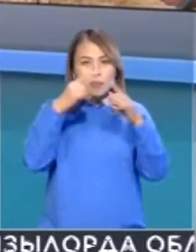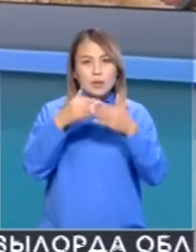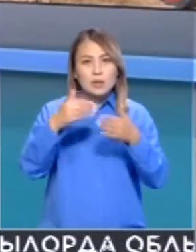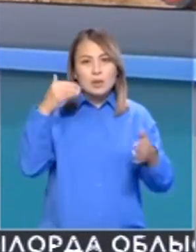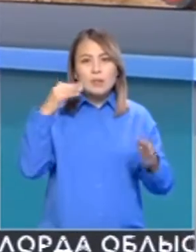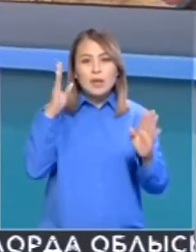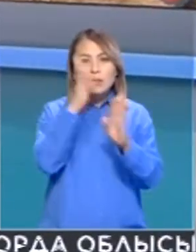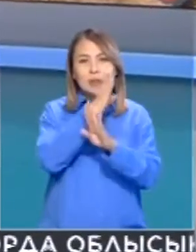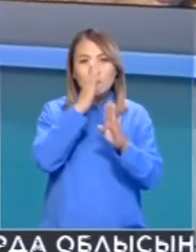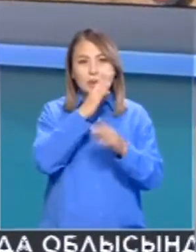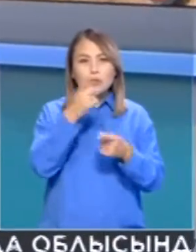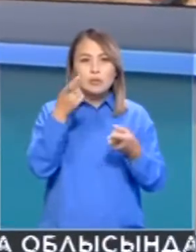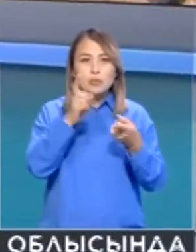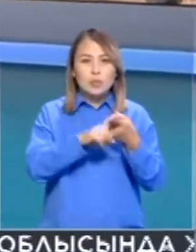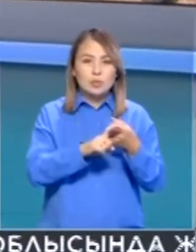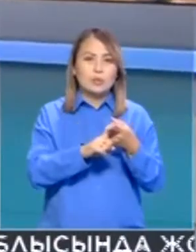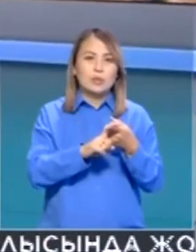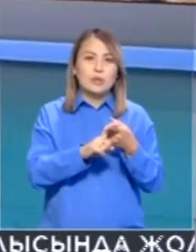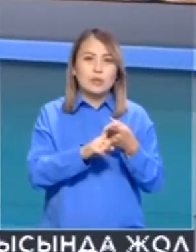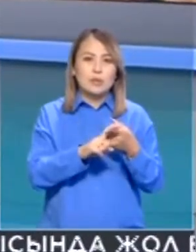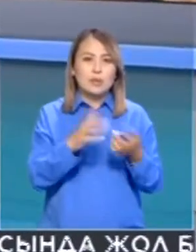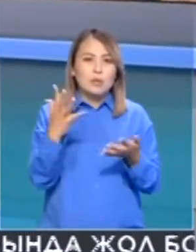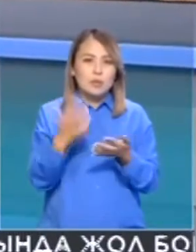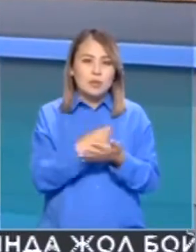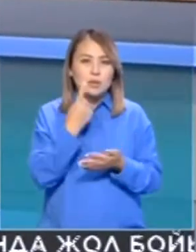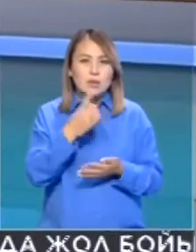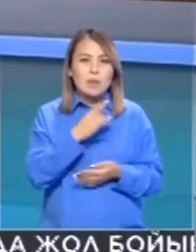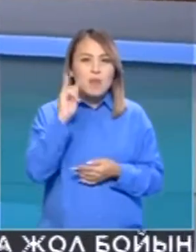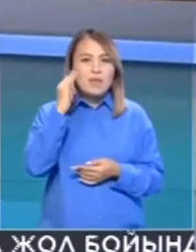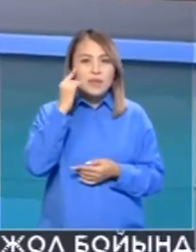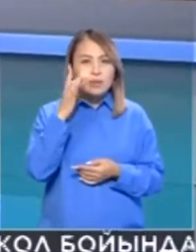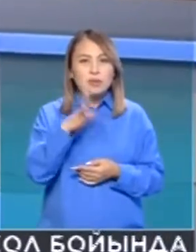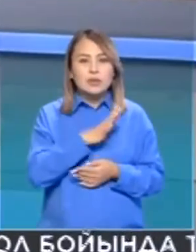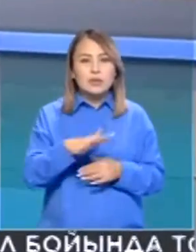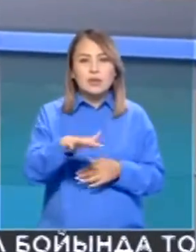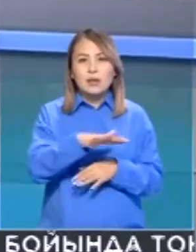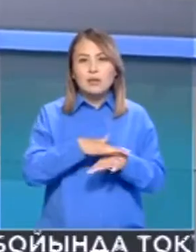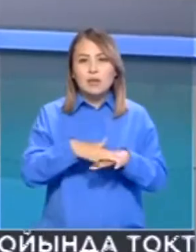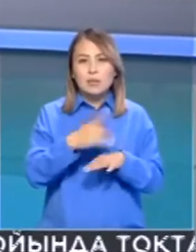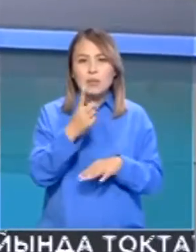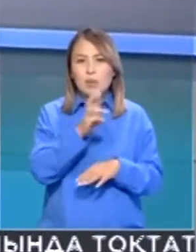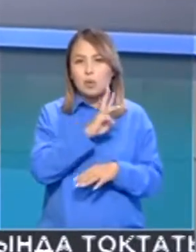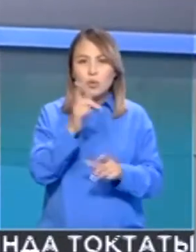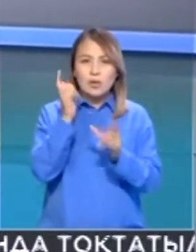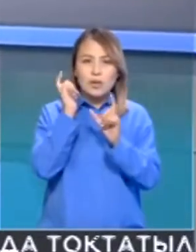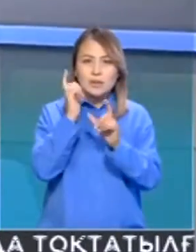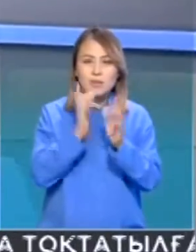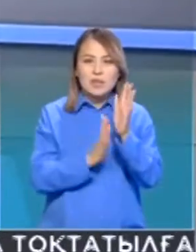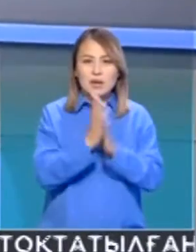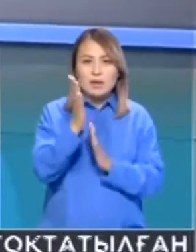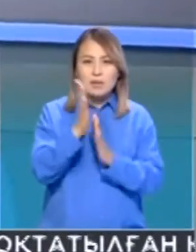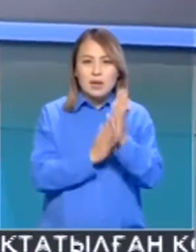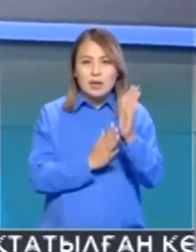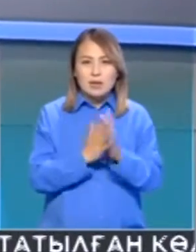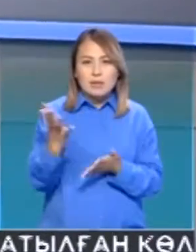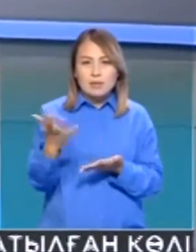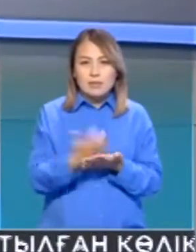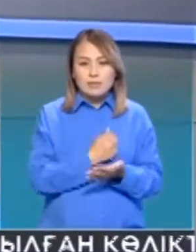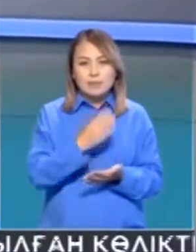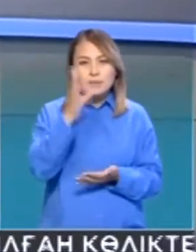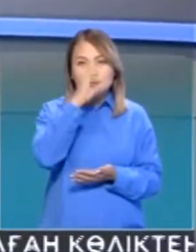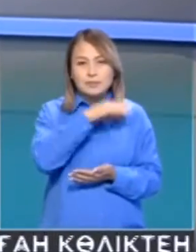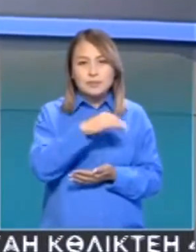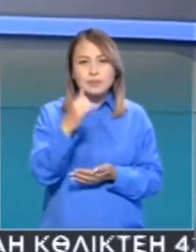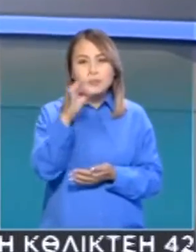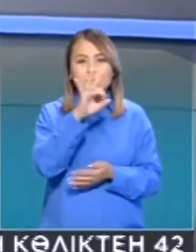Техникадан бұрын табиғатқа тәуелді болу, тәуекелге бел буу дерміз. Павлодар өңірінің диқандары 1 миллион тоннадан астам бидайды қамбаға құйды.